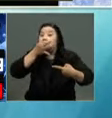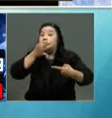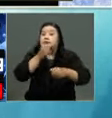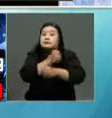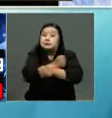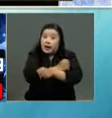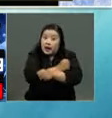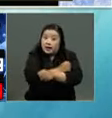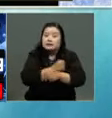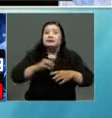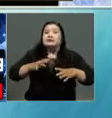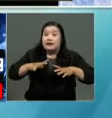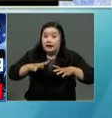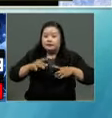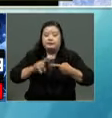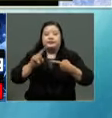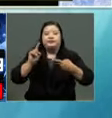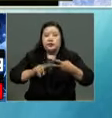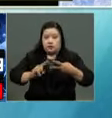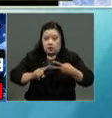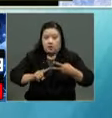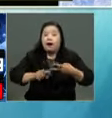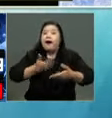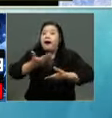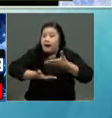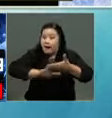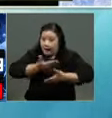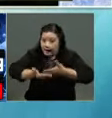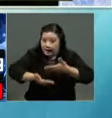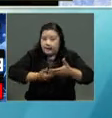ดับแรกทางซ้ายมือนะครับหนึ่งคือรับจ้างทั่วไปฟรีแลนซ์นะครับ2คือค้าขายธุรกิจส่วนตัว